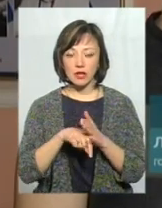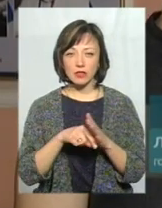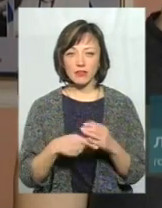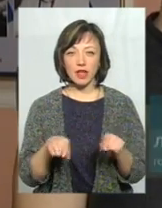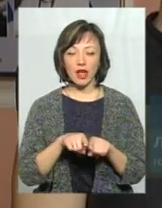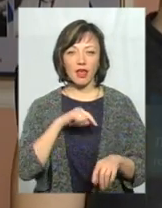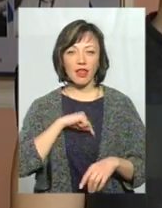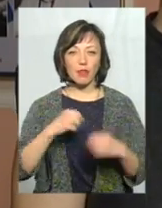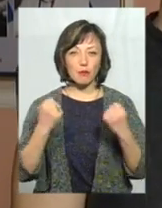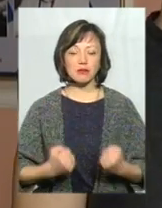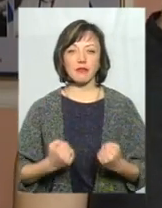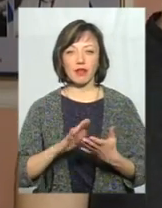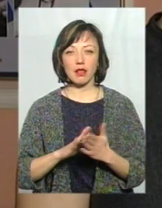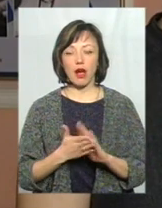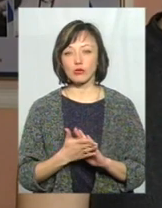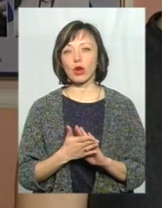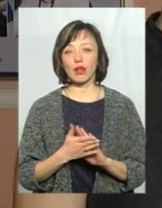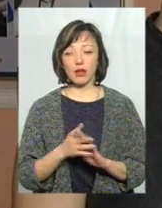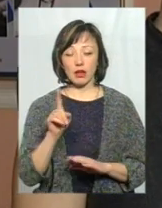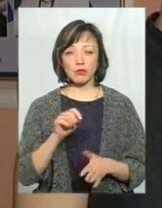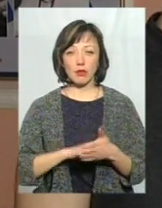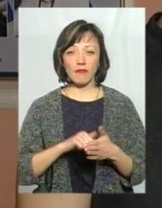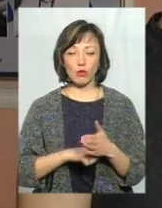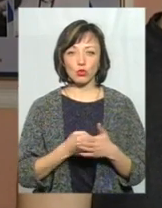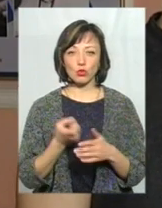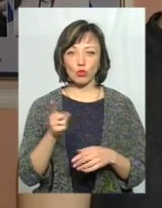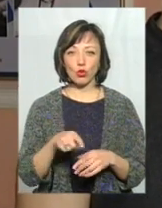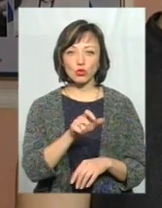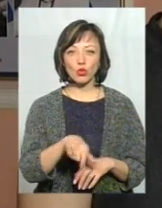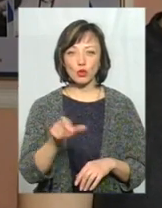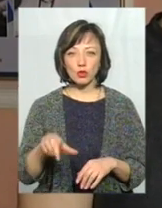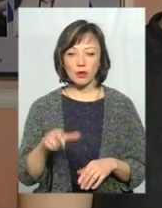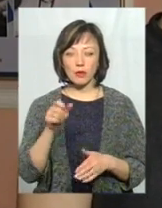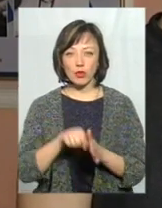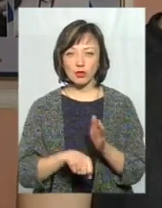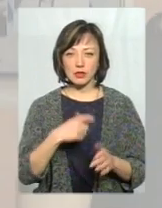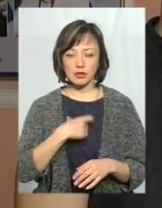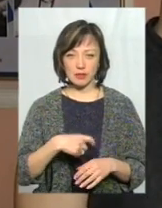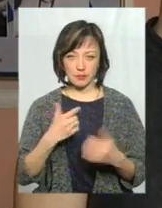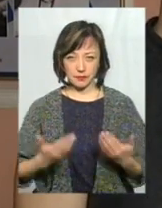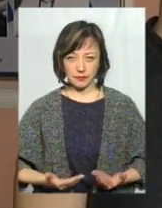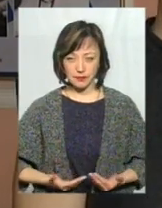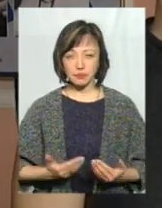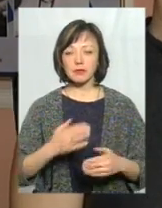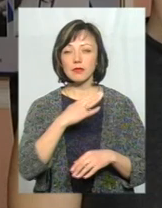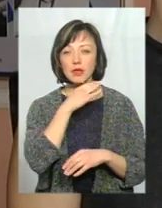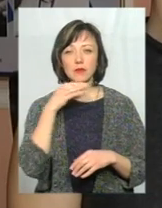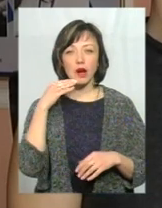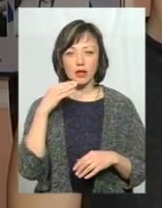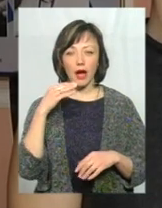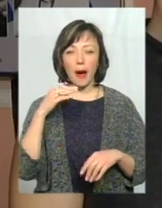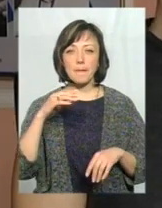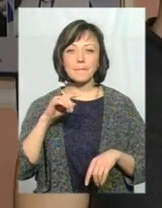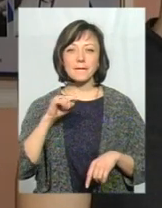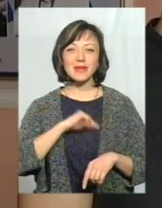таких депресивних настроях, якраз приводить до того, що люди покінчують життя самогубством. Велика кількість